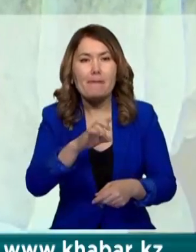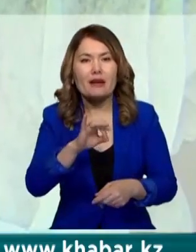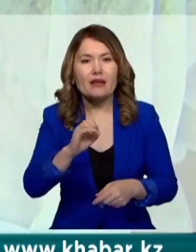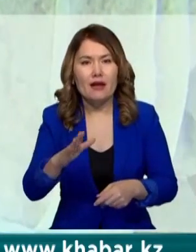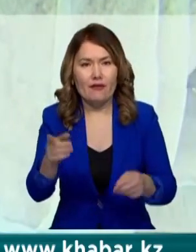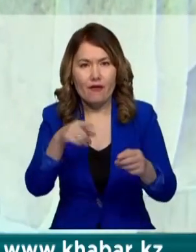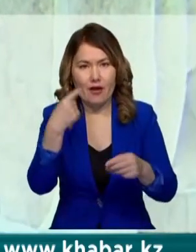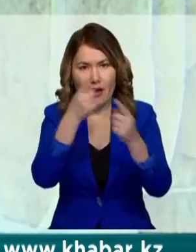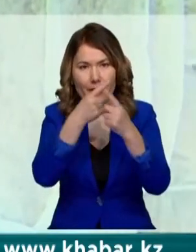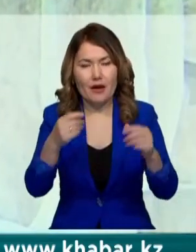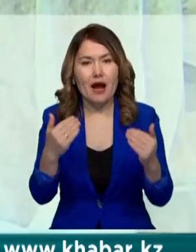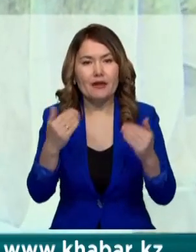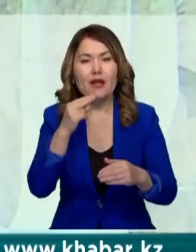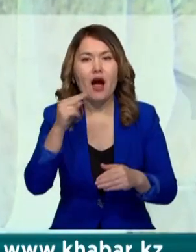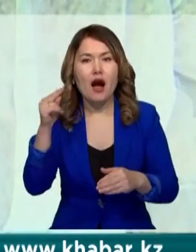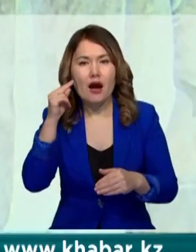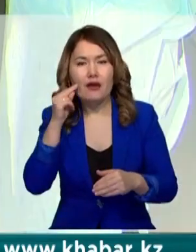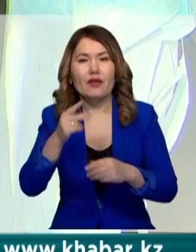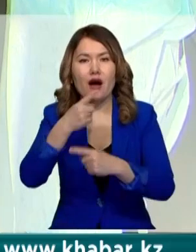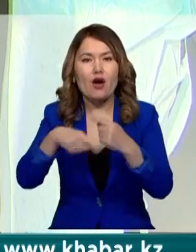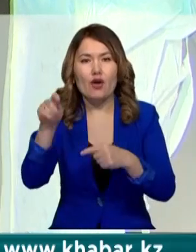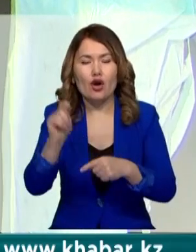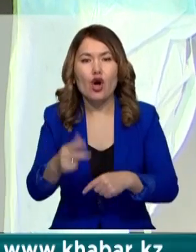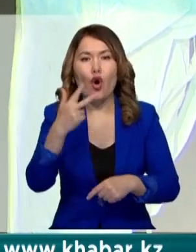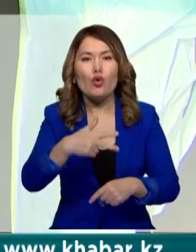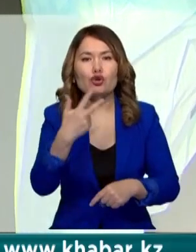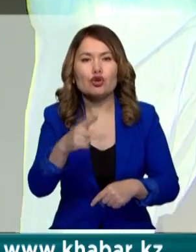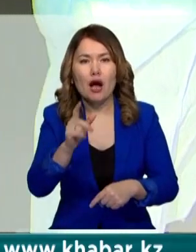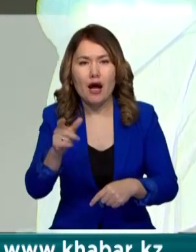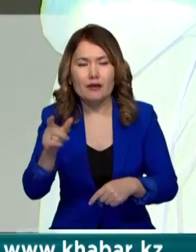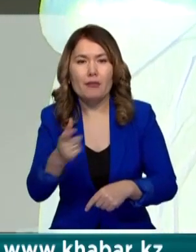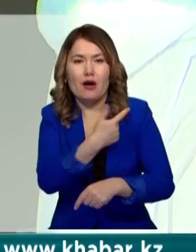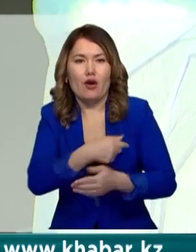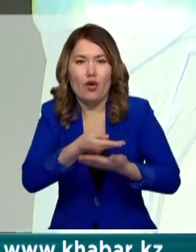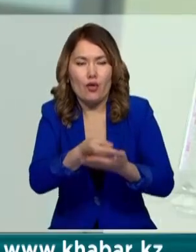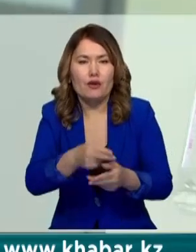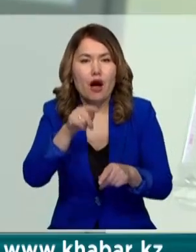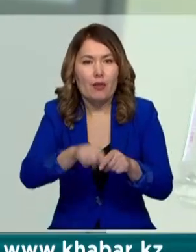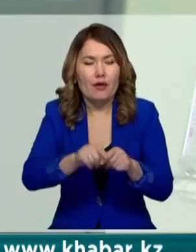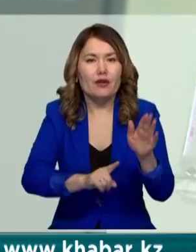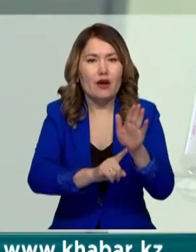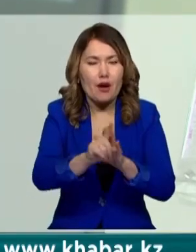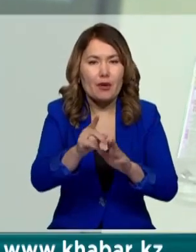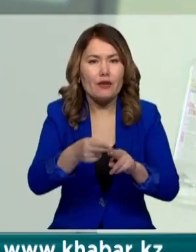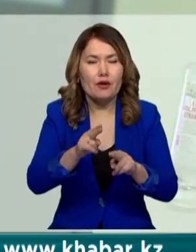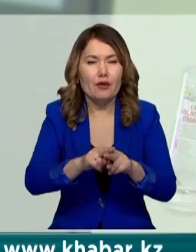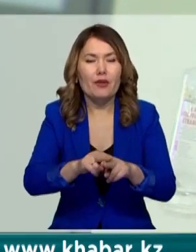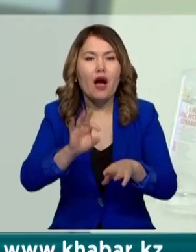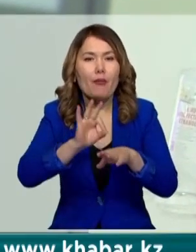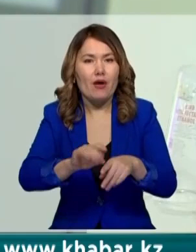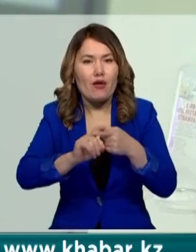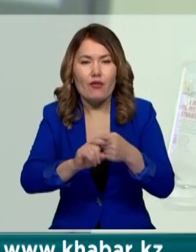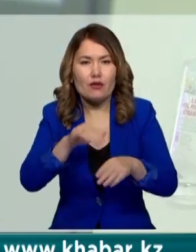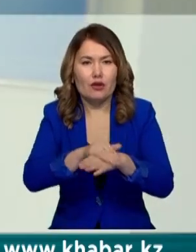Елжан Біртанов айтты. Қазір Қытайға барып келген 33 адам стационарлық ем қабылдап жатыр. Бірақ жедел респираторлық